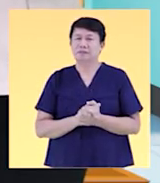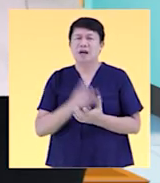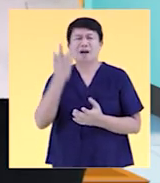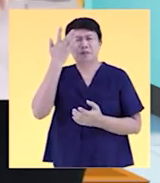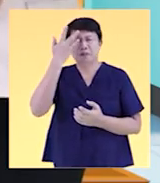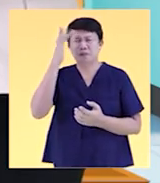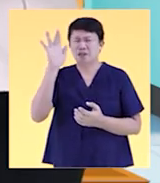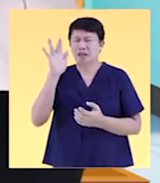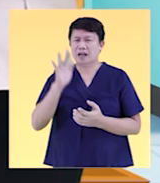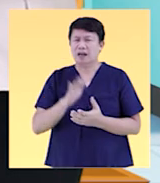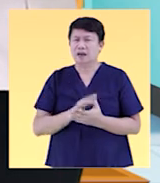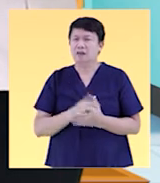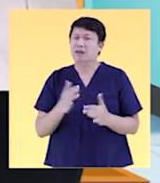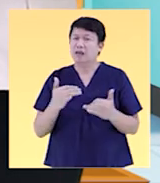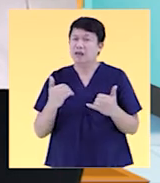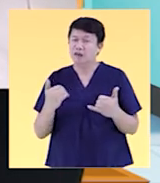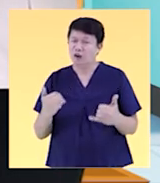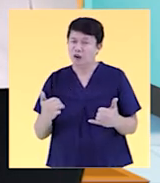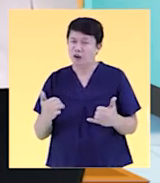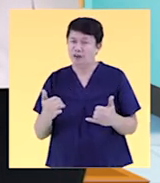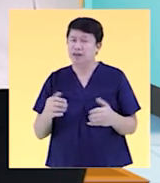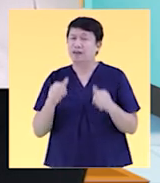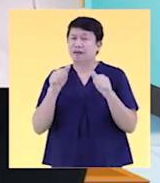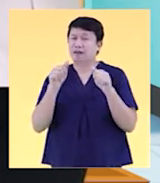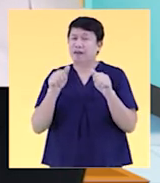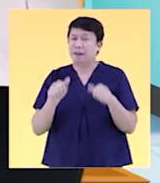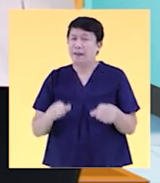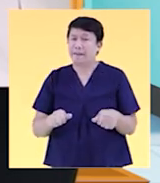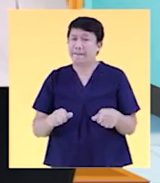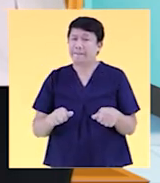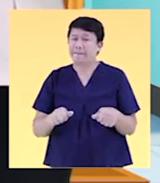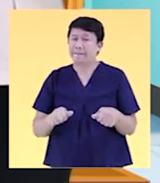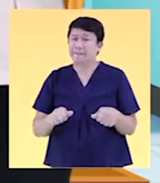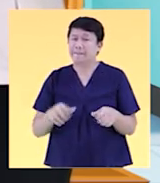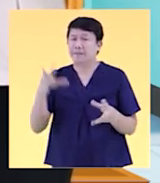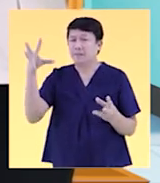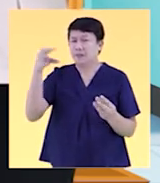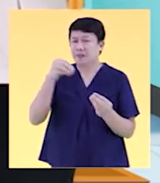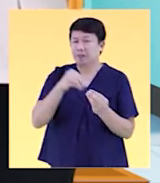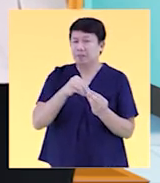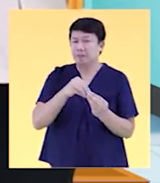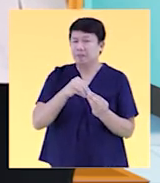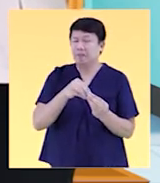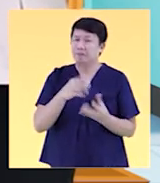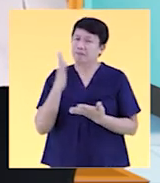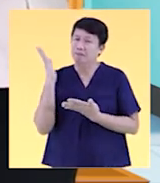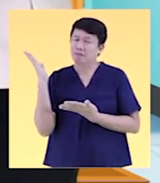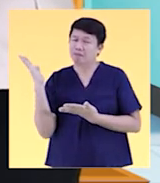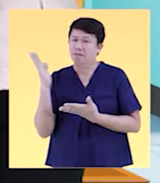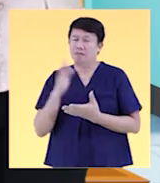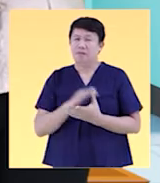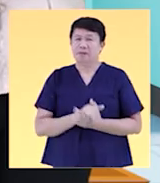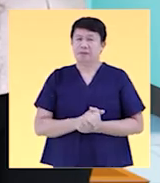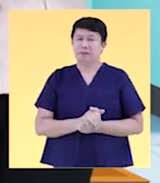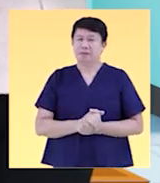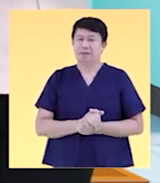ang huhusay. Ngayon, maaari nyo nang i-add ang mga ito.